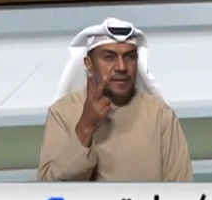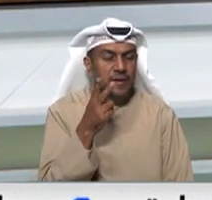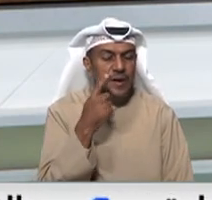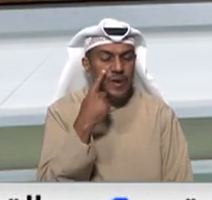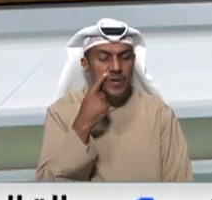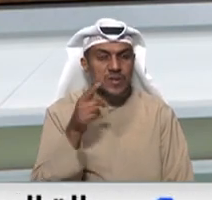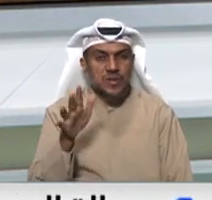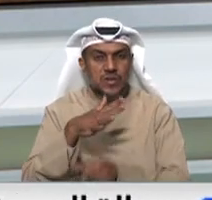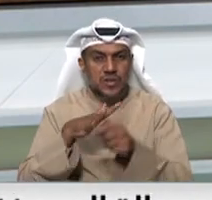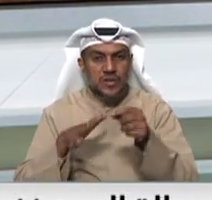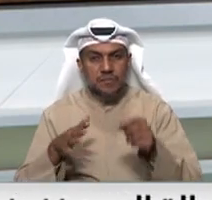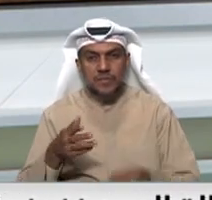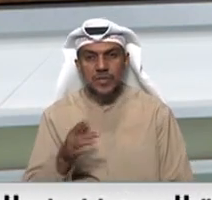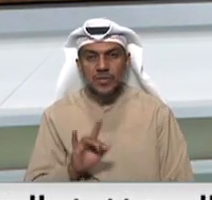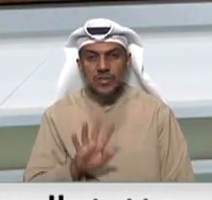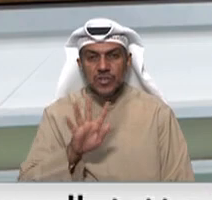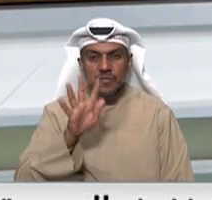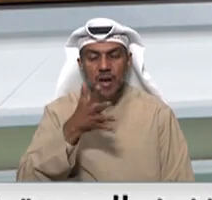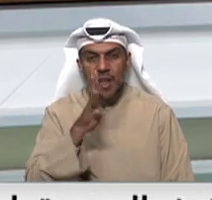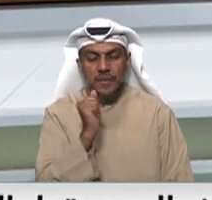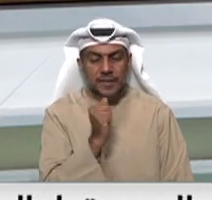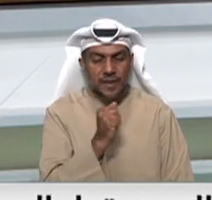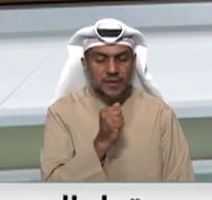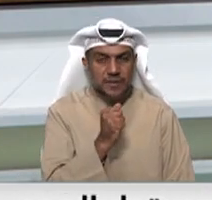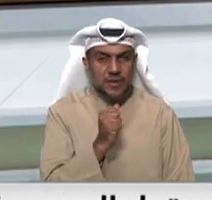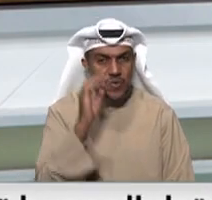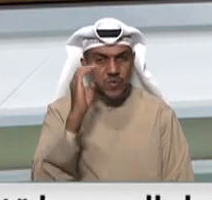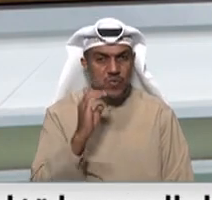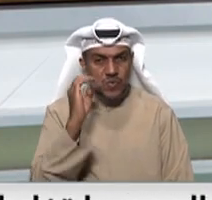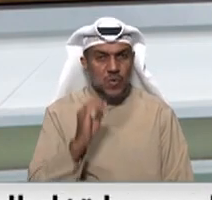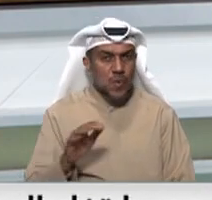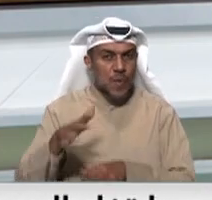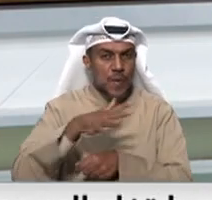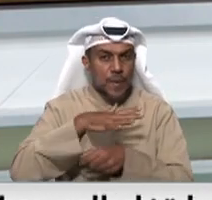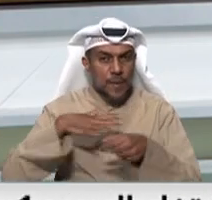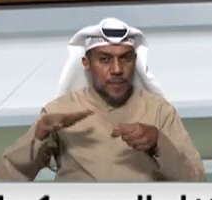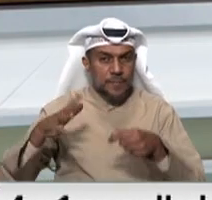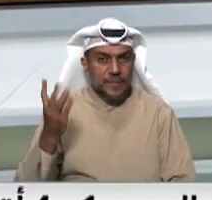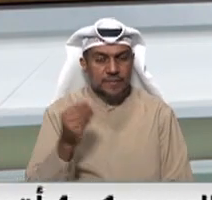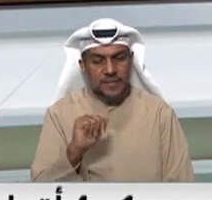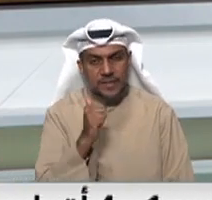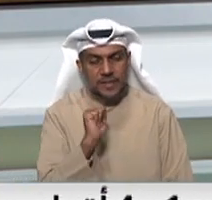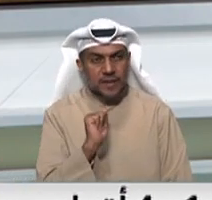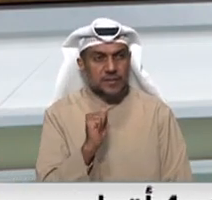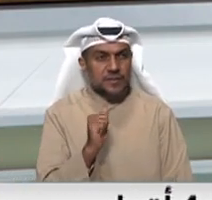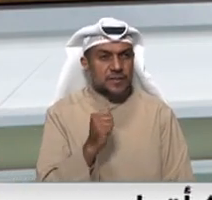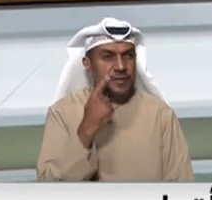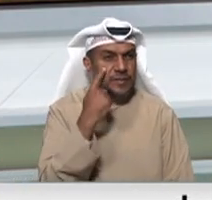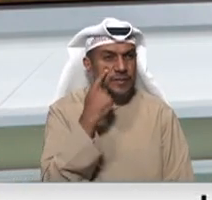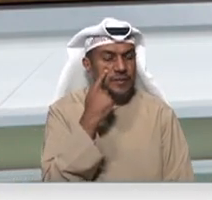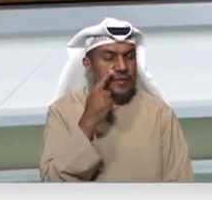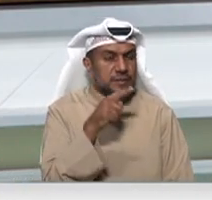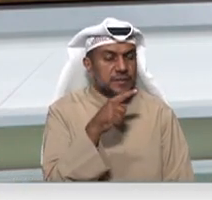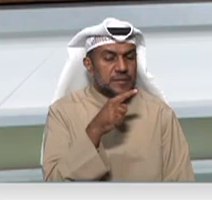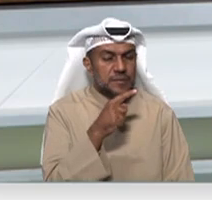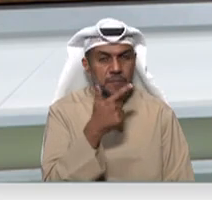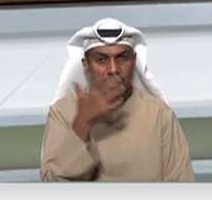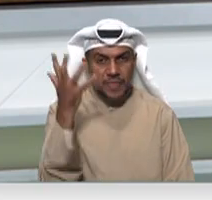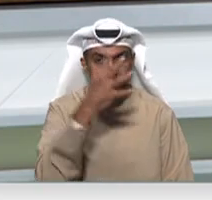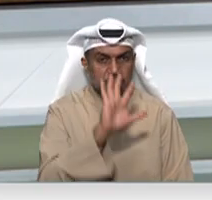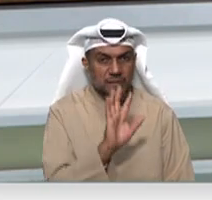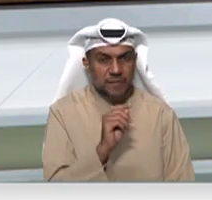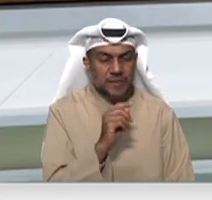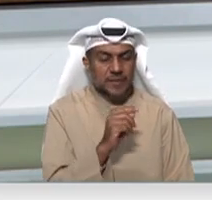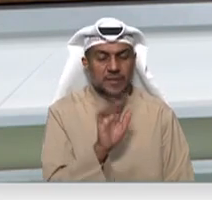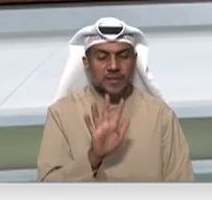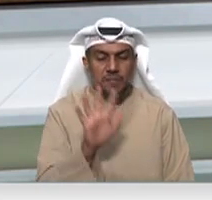الشمالية فيلتشا وربا وبيان 15، وجزرنا الجنوبية قارو كبر أم المرادم 16، سماء صافية لنهار الغد، رياح شمالية